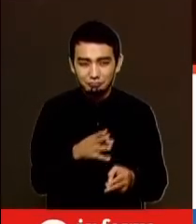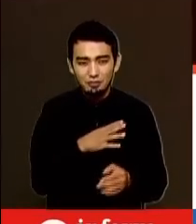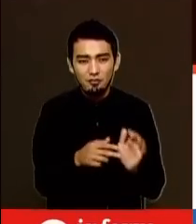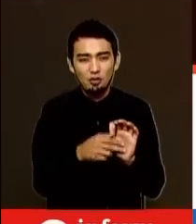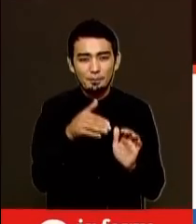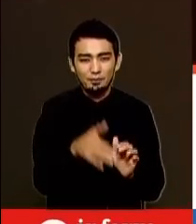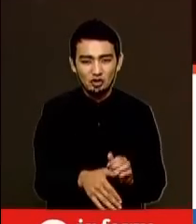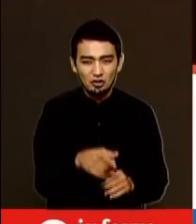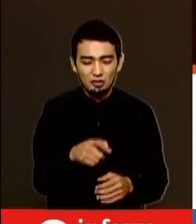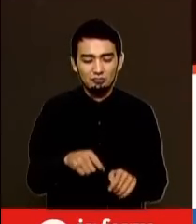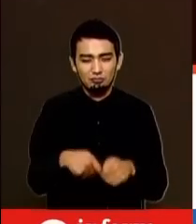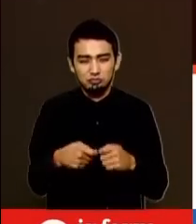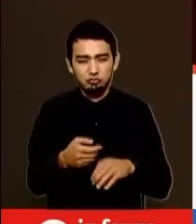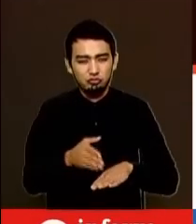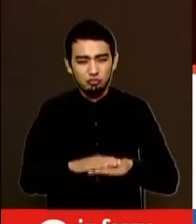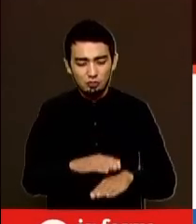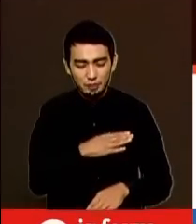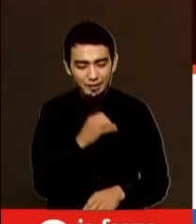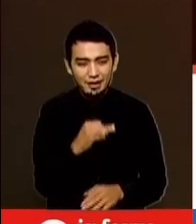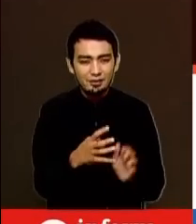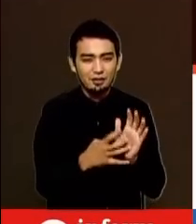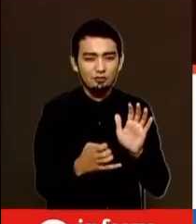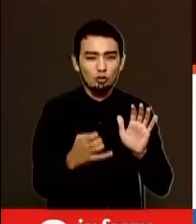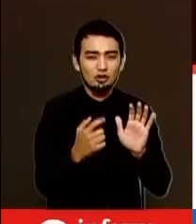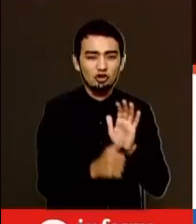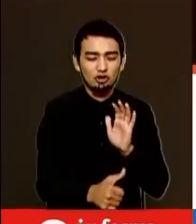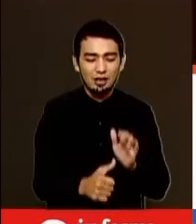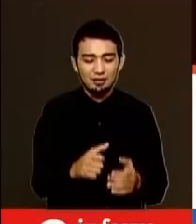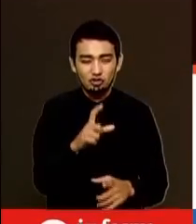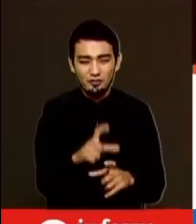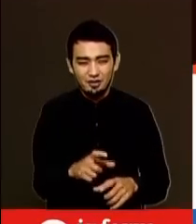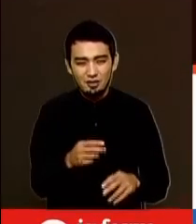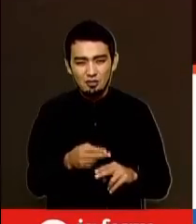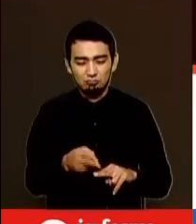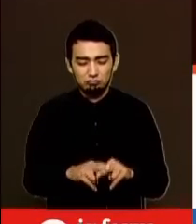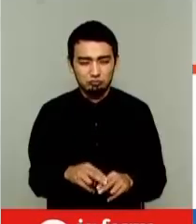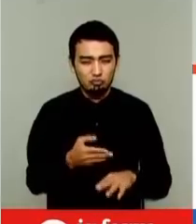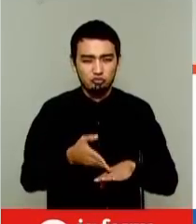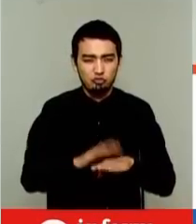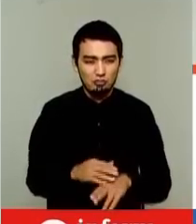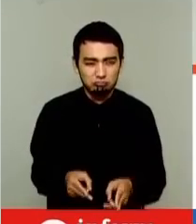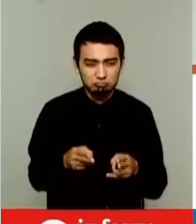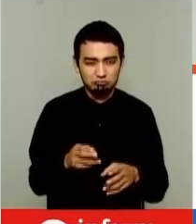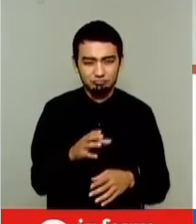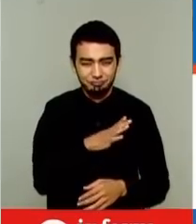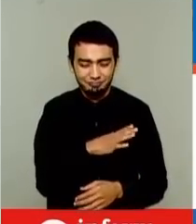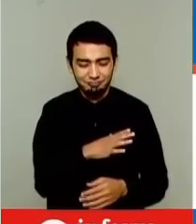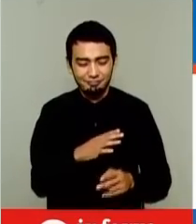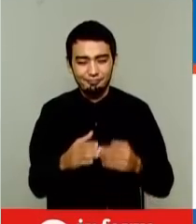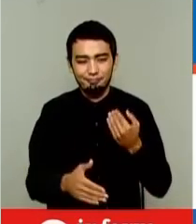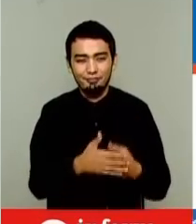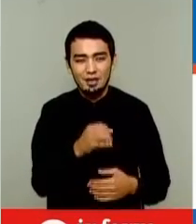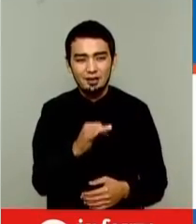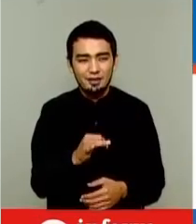пошли на тяжкие правонарушения. Почти 960 осудили за совершение особо тяжких преступлений. По словам кандидата экономических